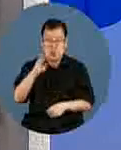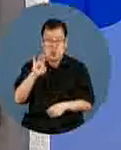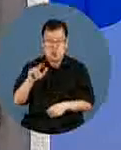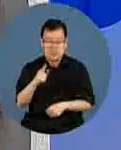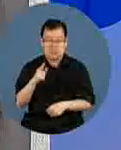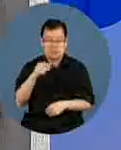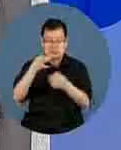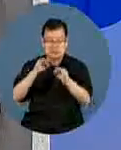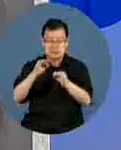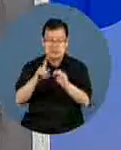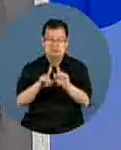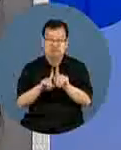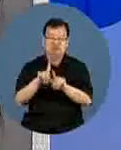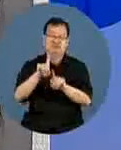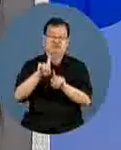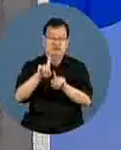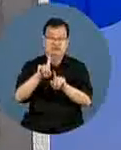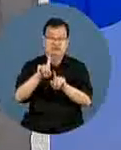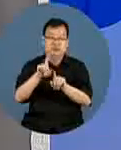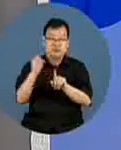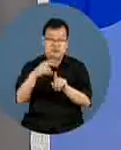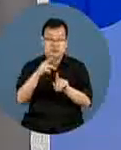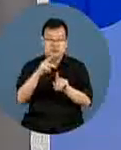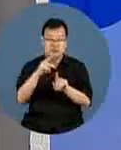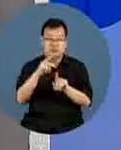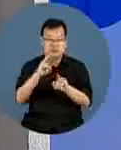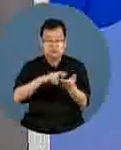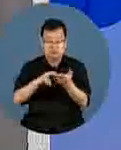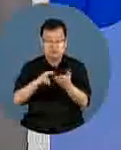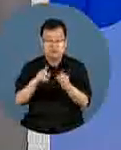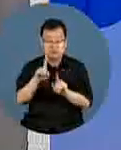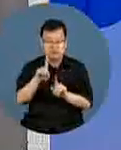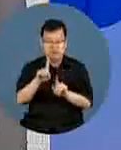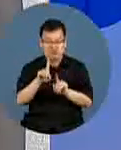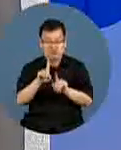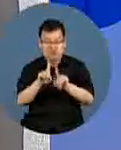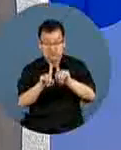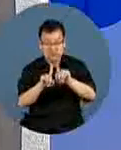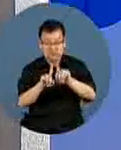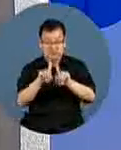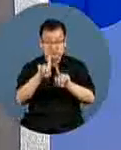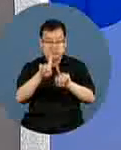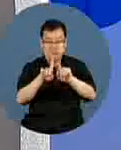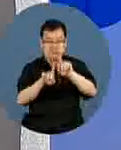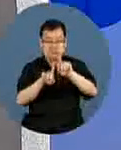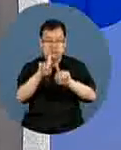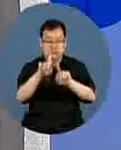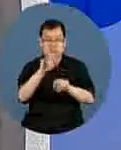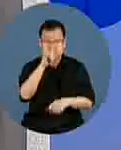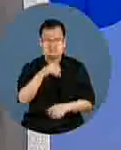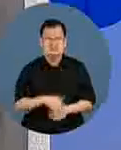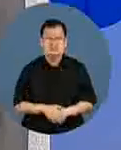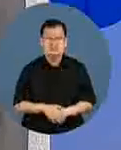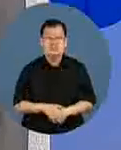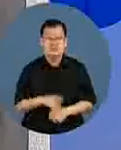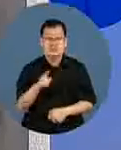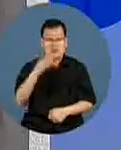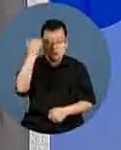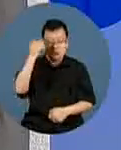점수를 올렸지만 네. 막상 또 바둑이 이창호 구단의 추격이 만만치가 않았거든요. 네. 자, 이렇게